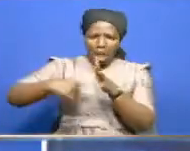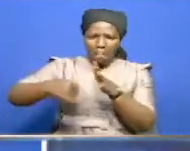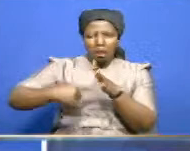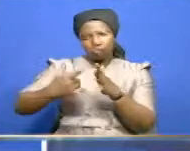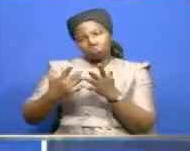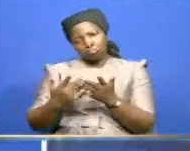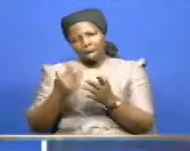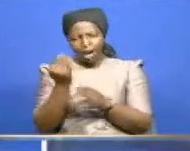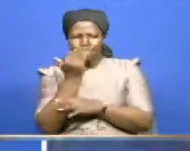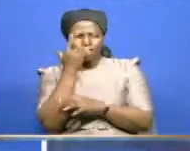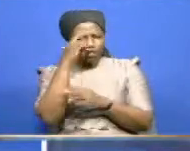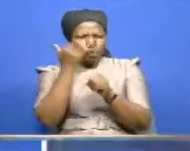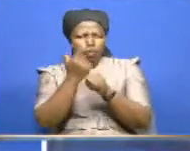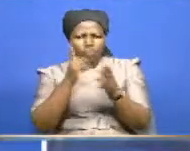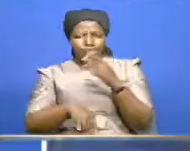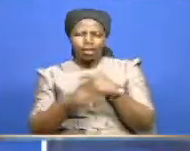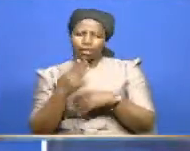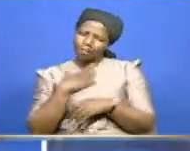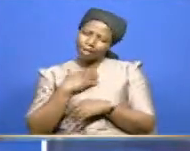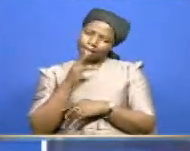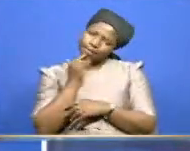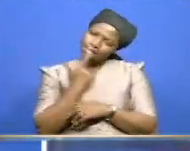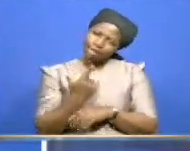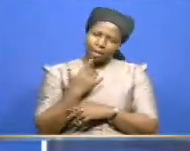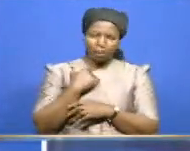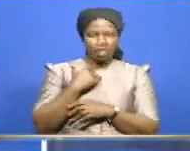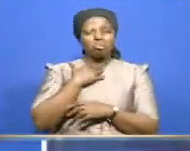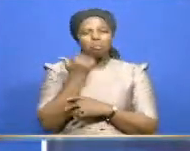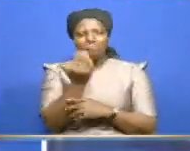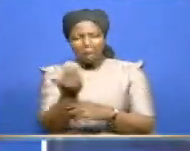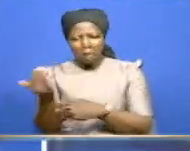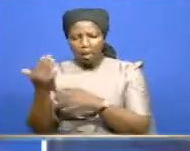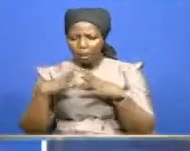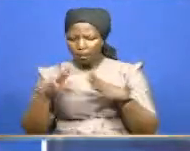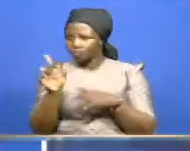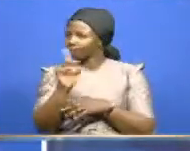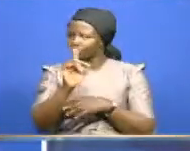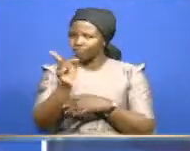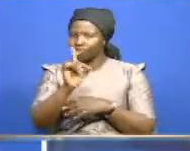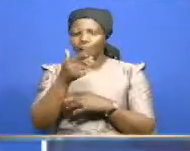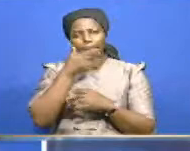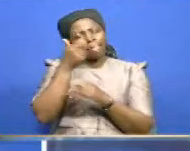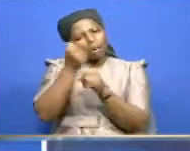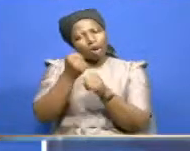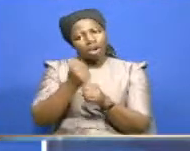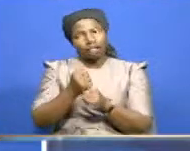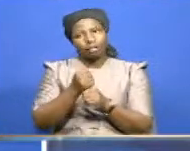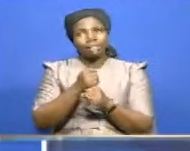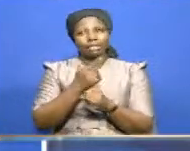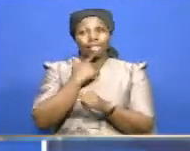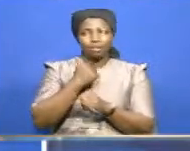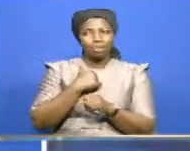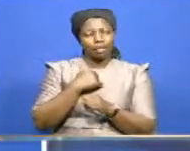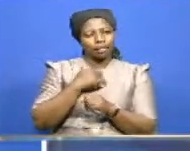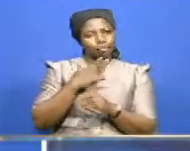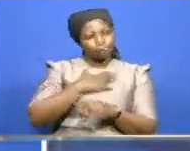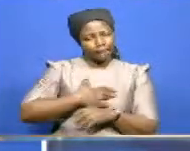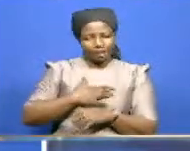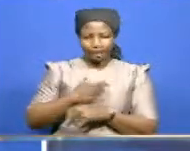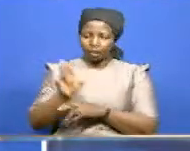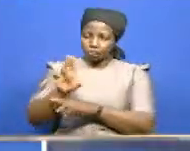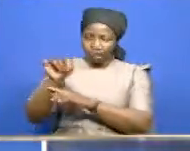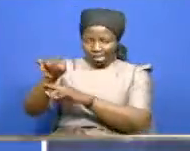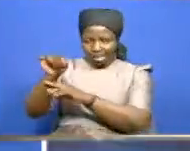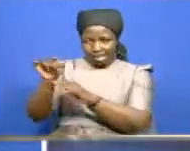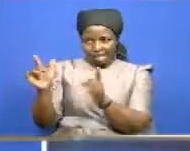mzuri. So ninataka nini? Nataka ya kufanyia kazi. Kaniambia, wewe shika tu hii, tumia tu